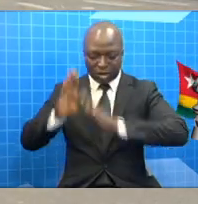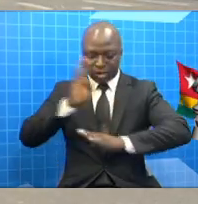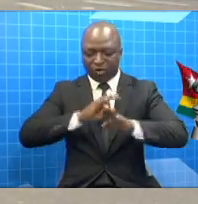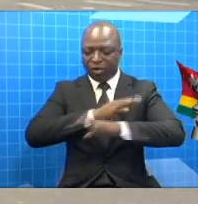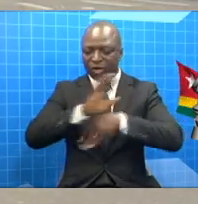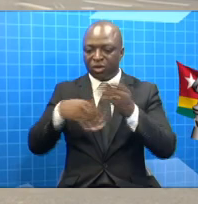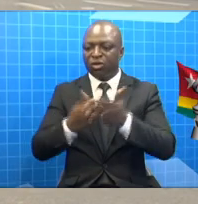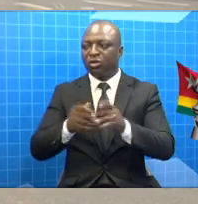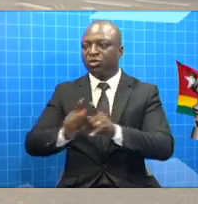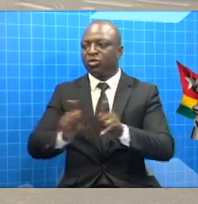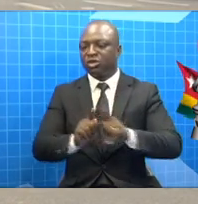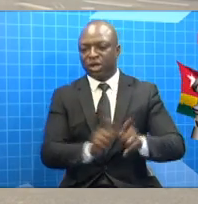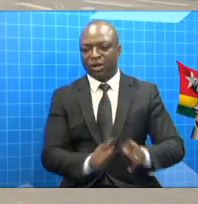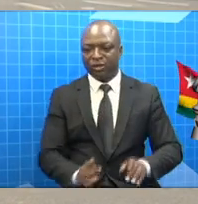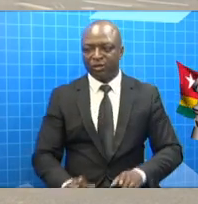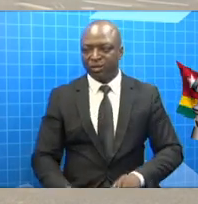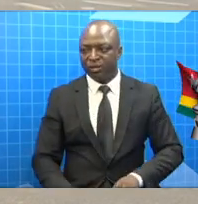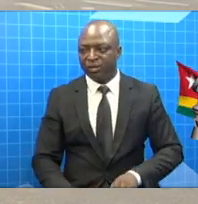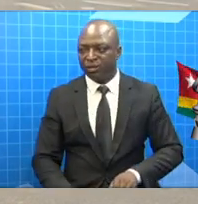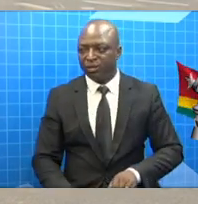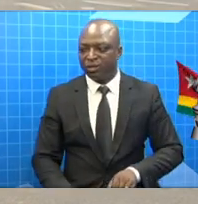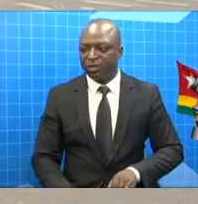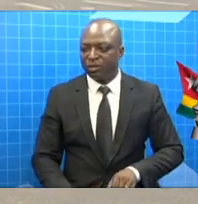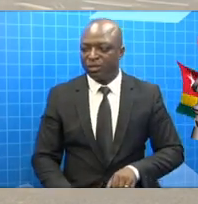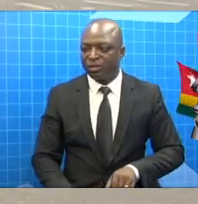tout genre.